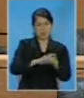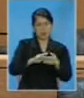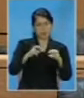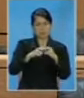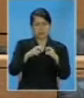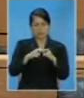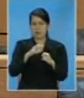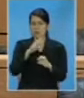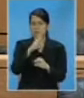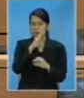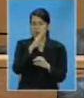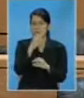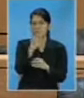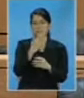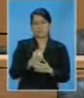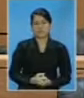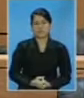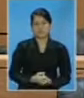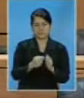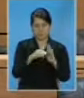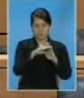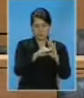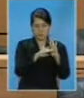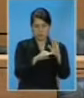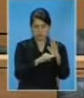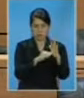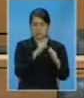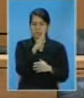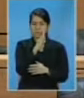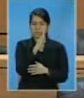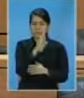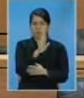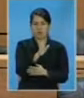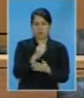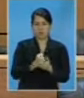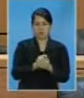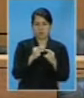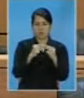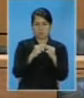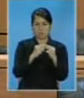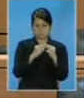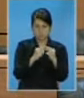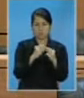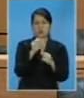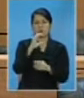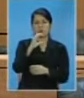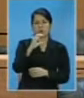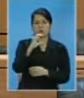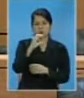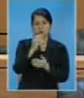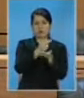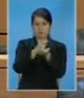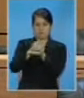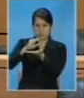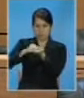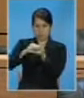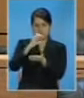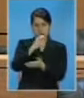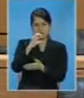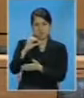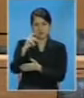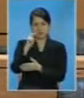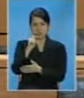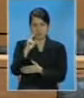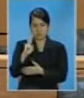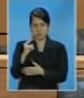ริตกระบวนการในการทุจริตของ CCTV ในจังหวัดชายแดนภาคใต้ต้องเป็นที่ยอมรับครับว่า มี